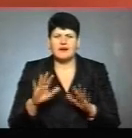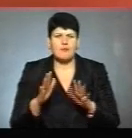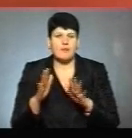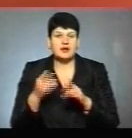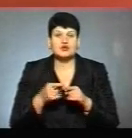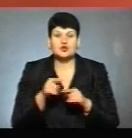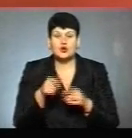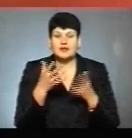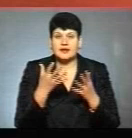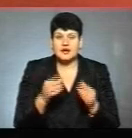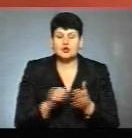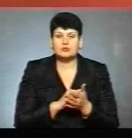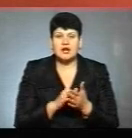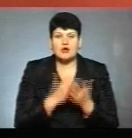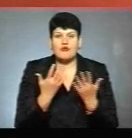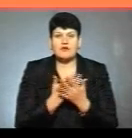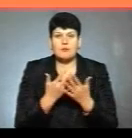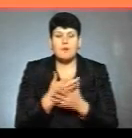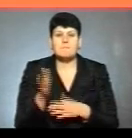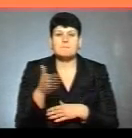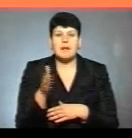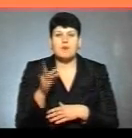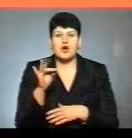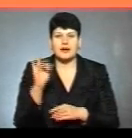з цього дня із документального фільму «Прапори».